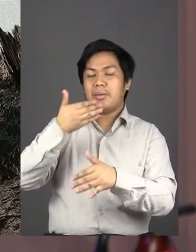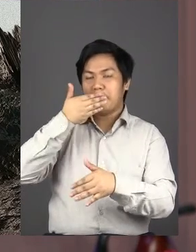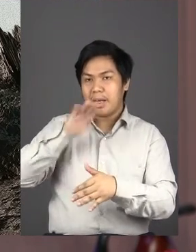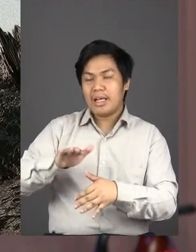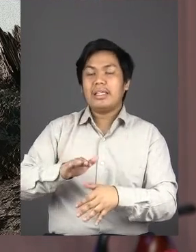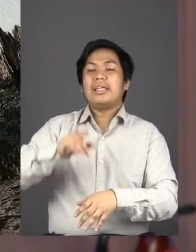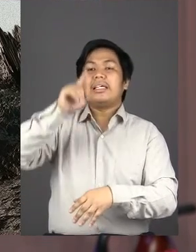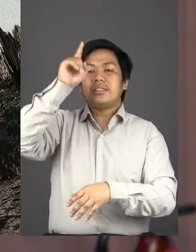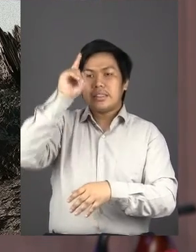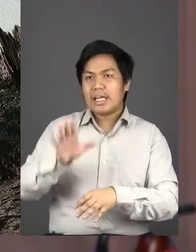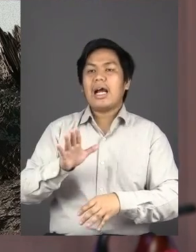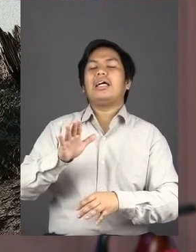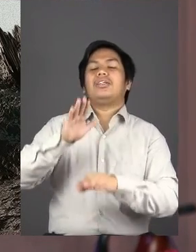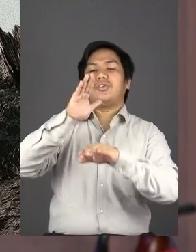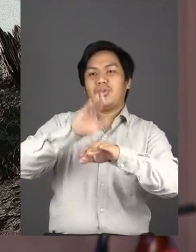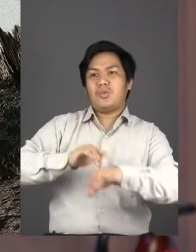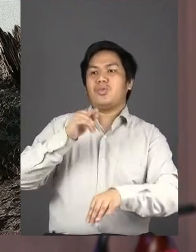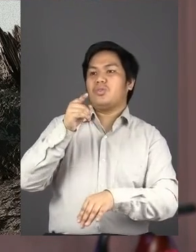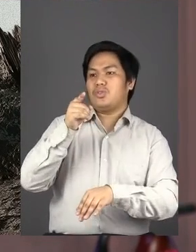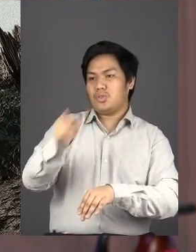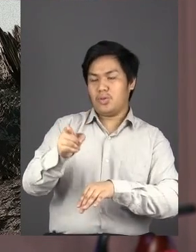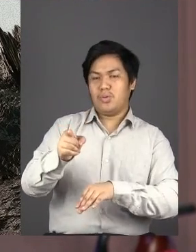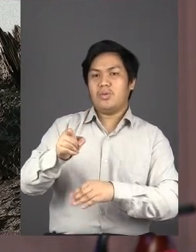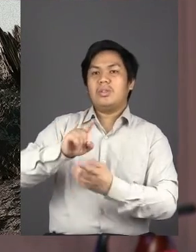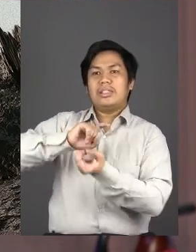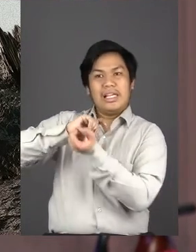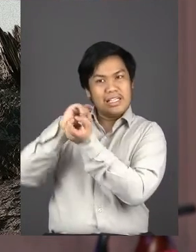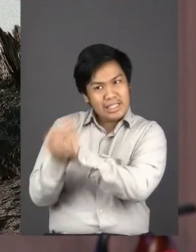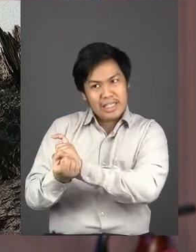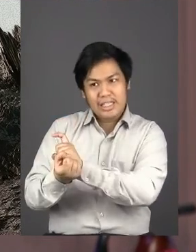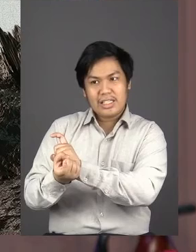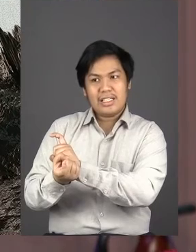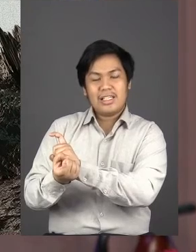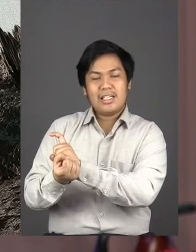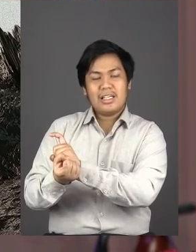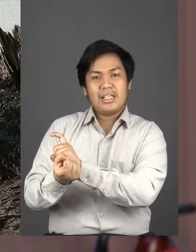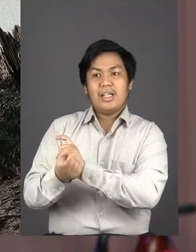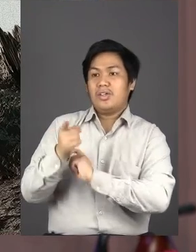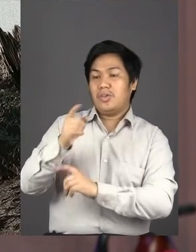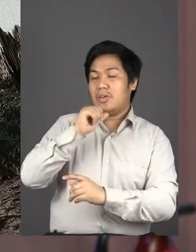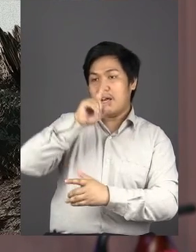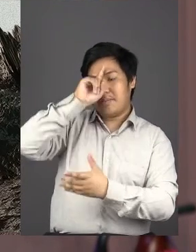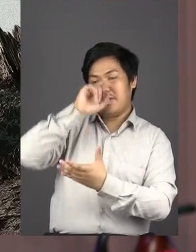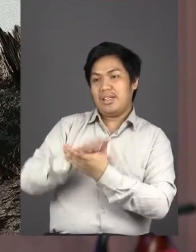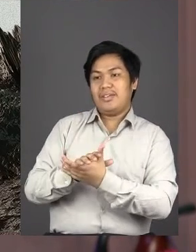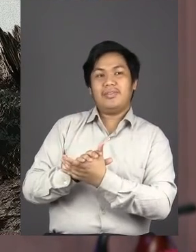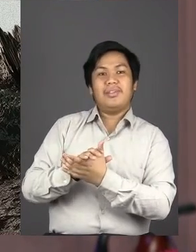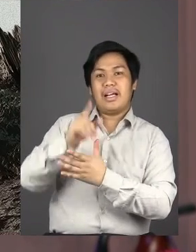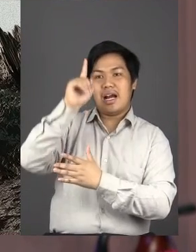ng Diyos na tumalikod sa ganong hindi paniniwala sa Kanya at